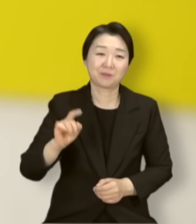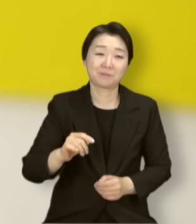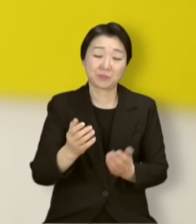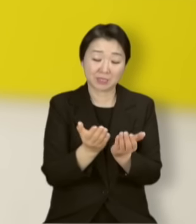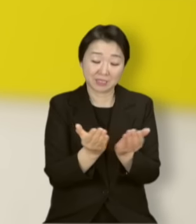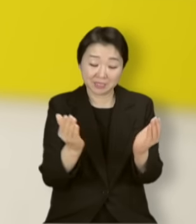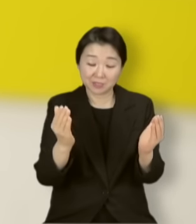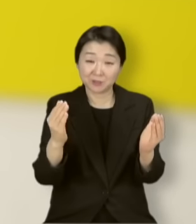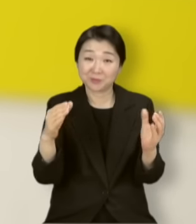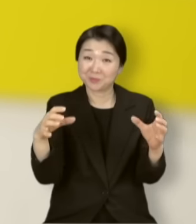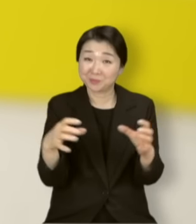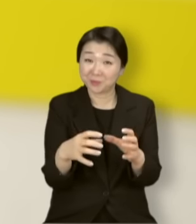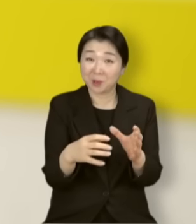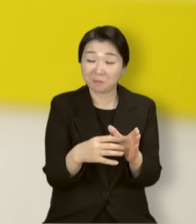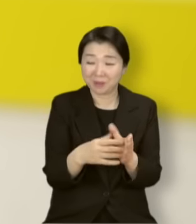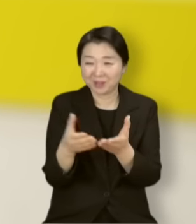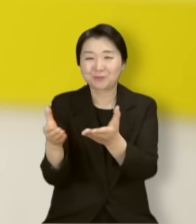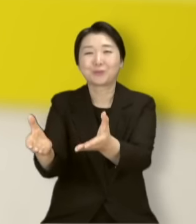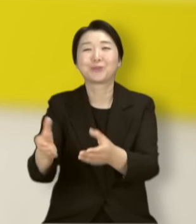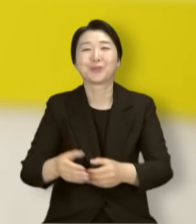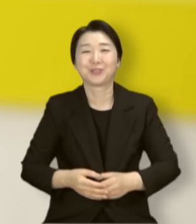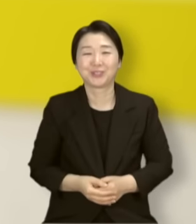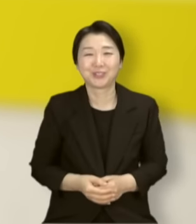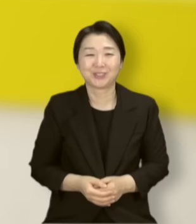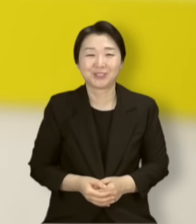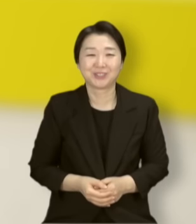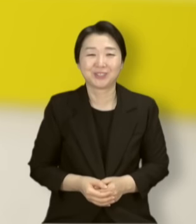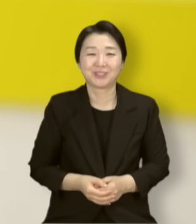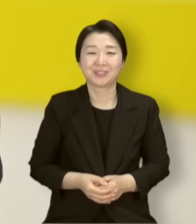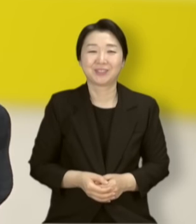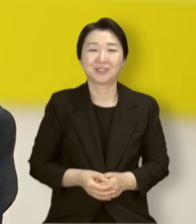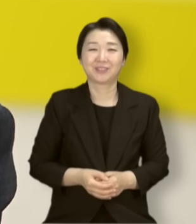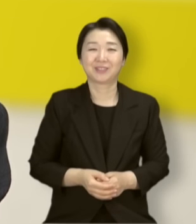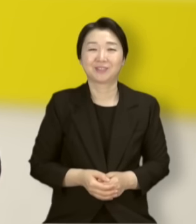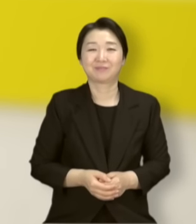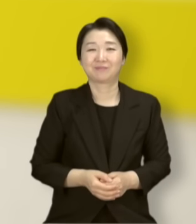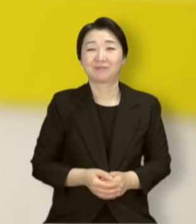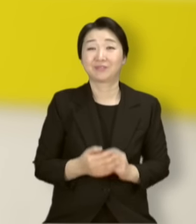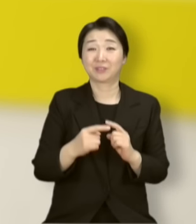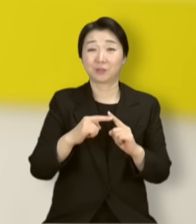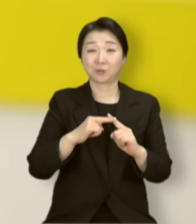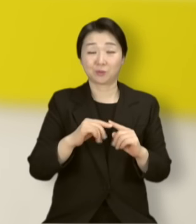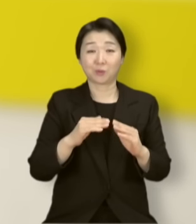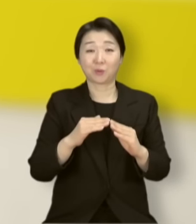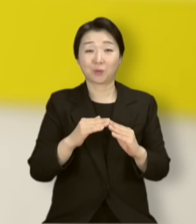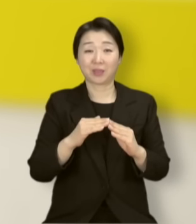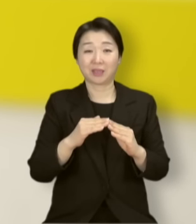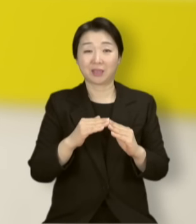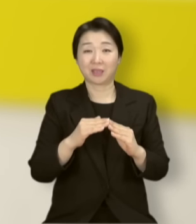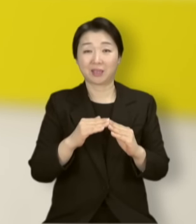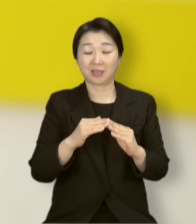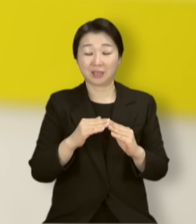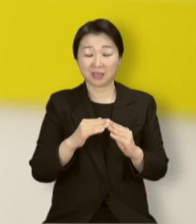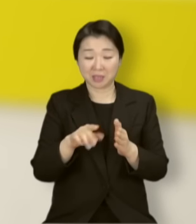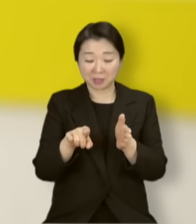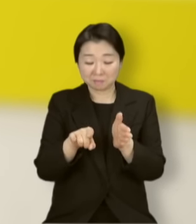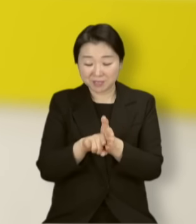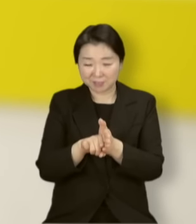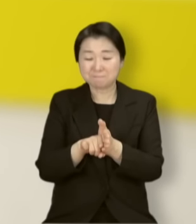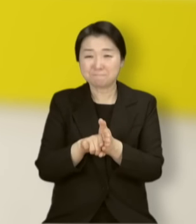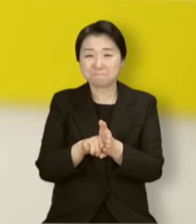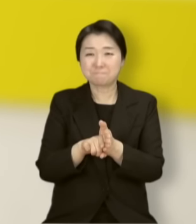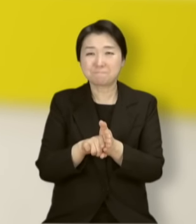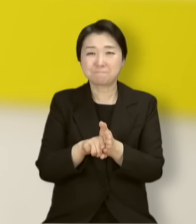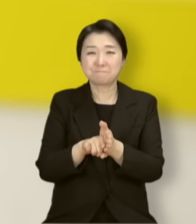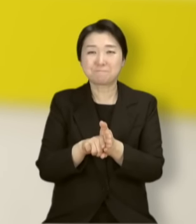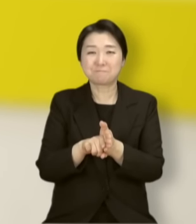모아가지고 네. 갖다 주고 그 다음에 또 교회에. 또 신앙 가지게 하려고 데리고 와서 이야,